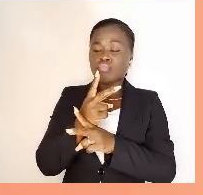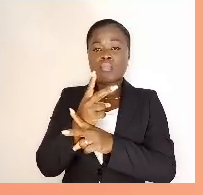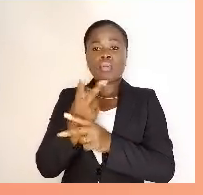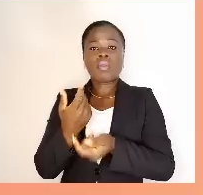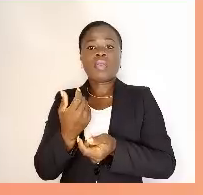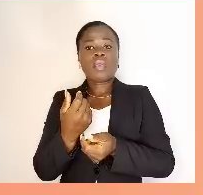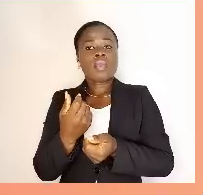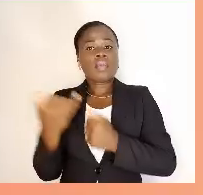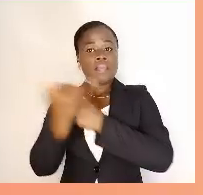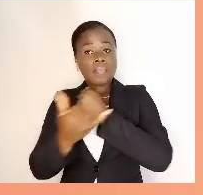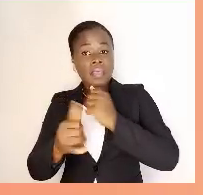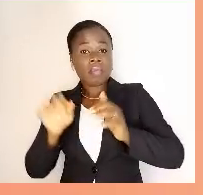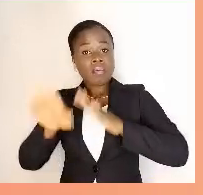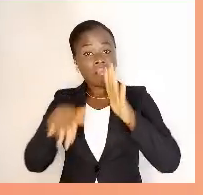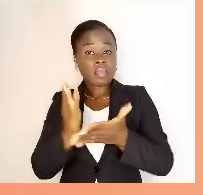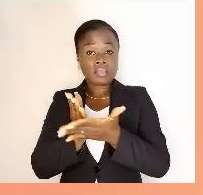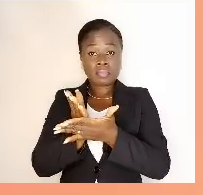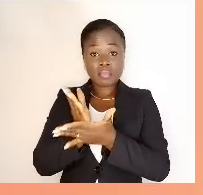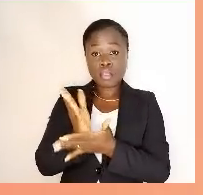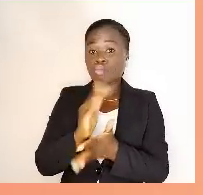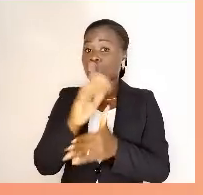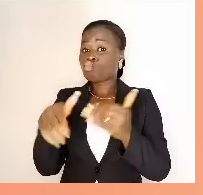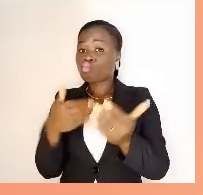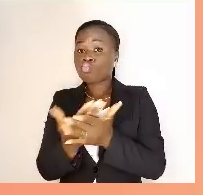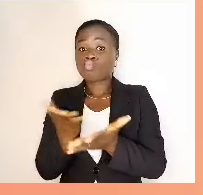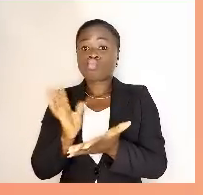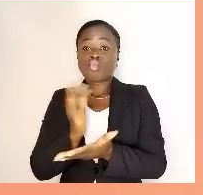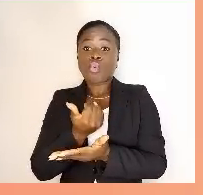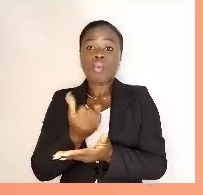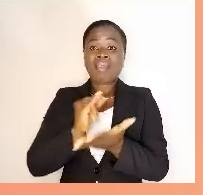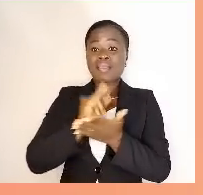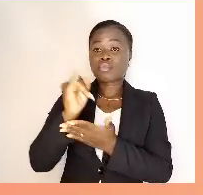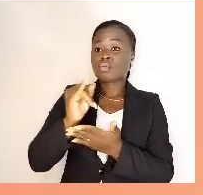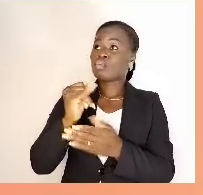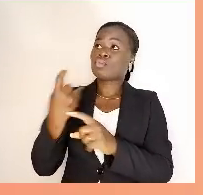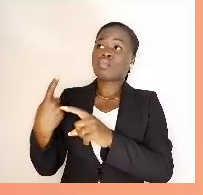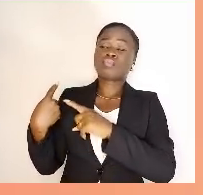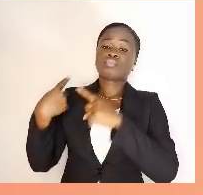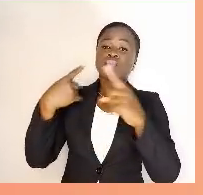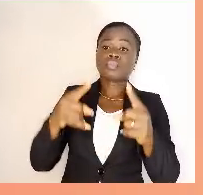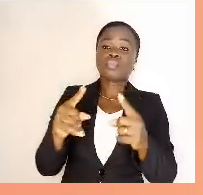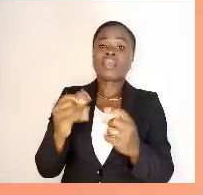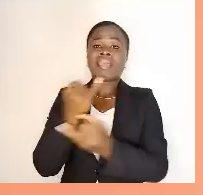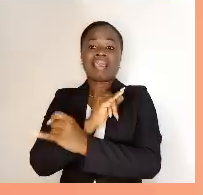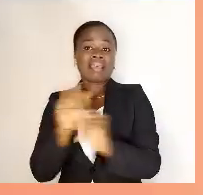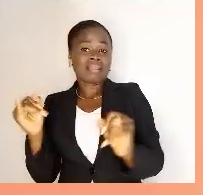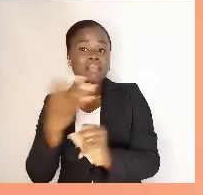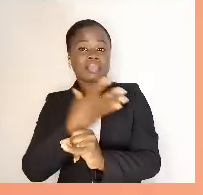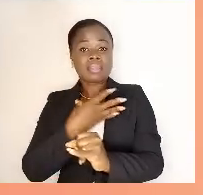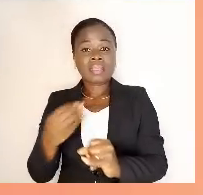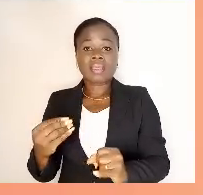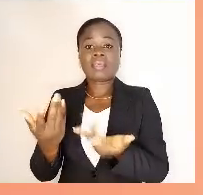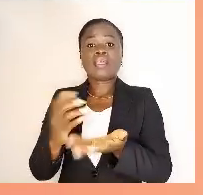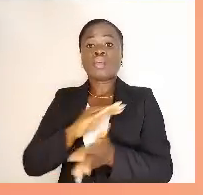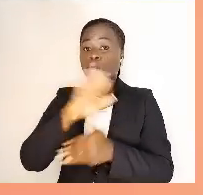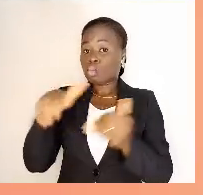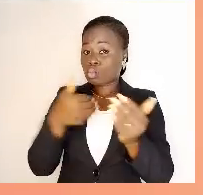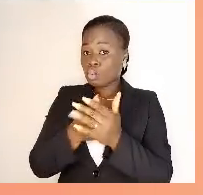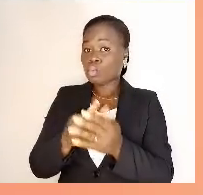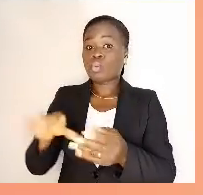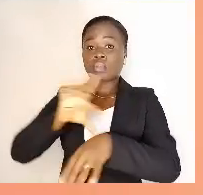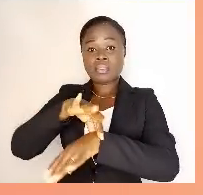fonctionnement régulier des institutions, de l'indépendance nationale et de l'intégrité du